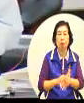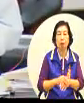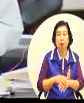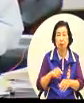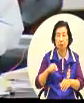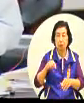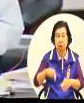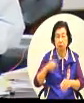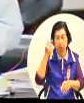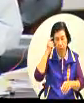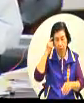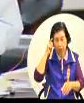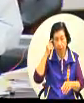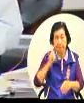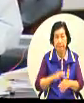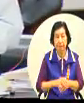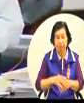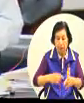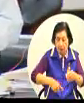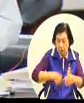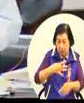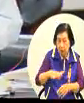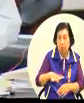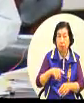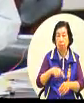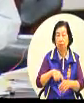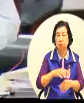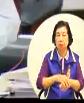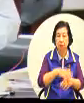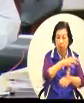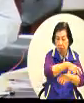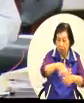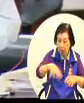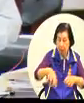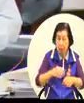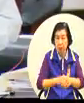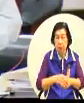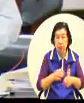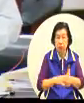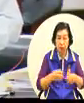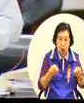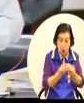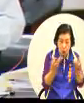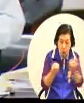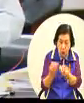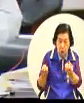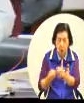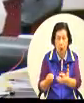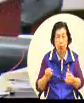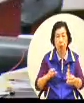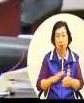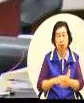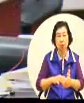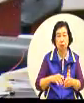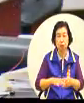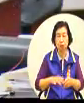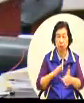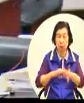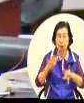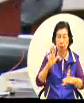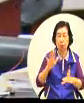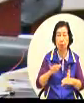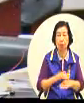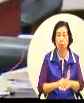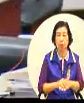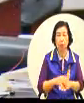自然环境过度的大开发就是大灾难。那么像李鸿源当时候的